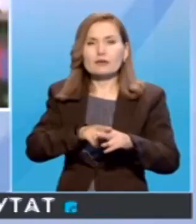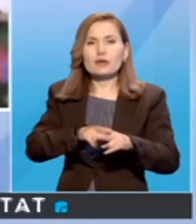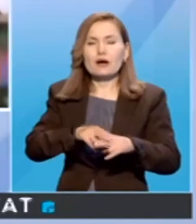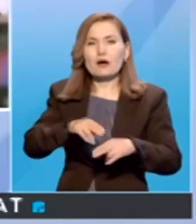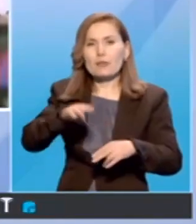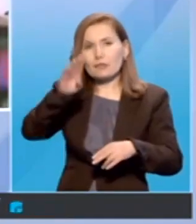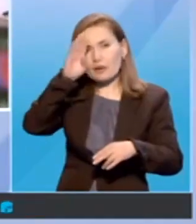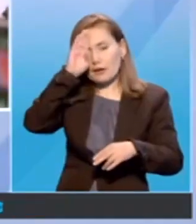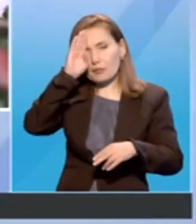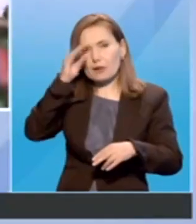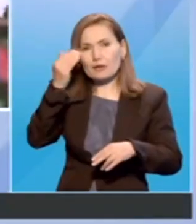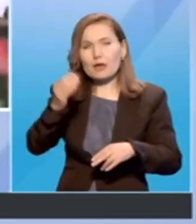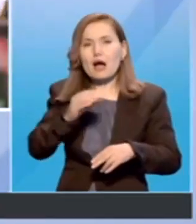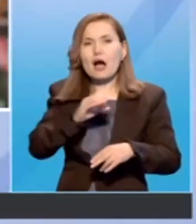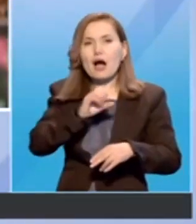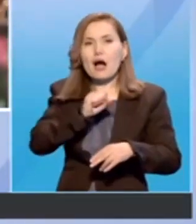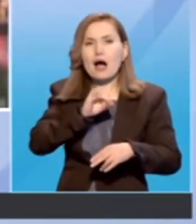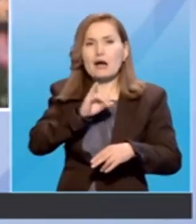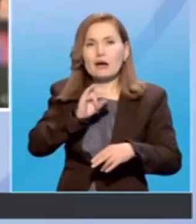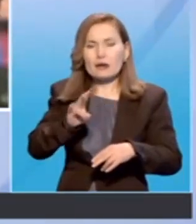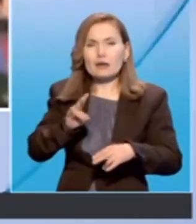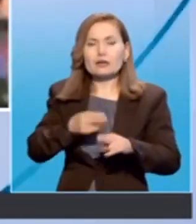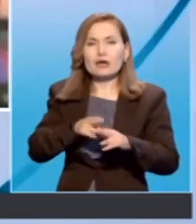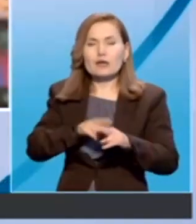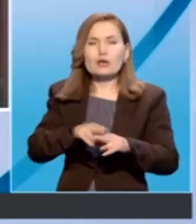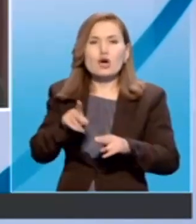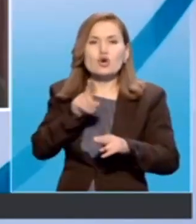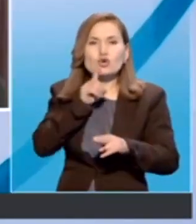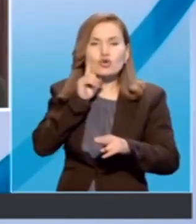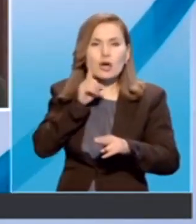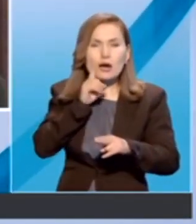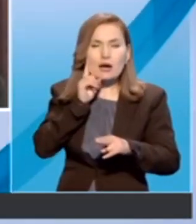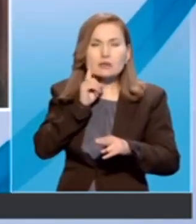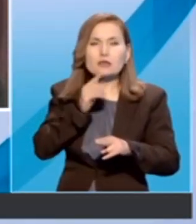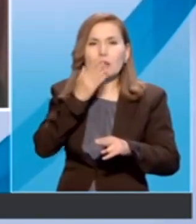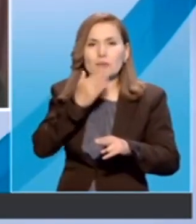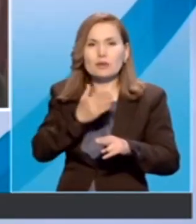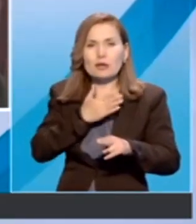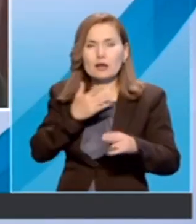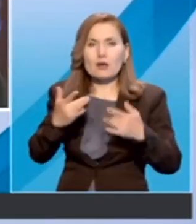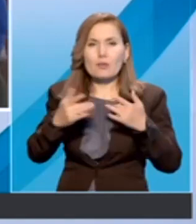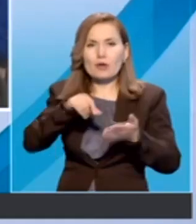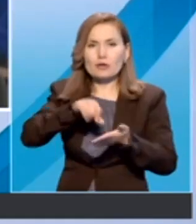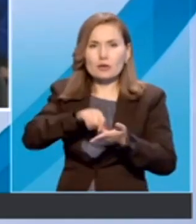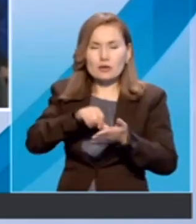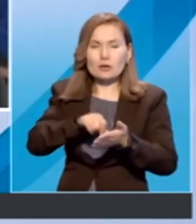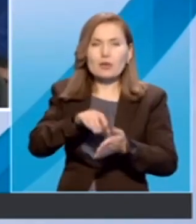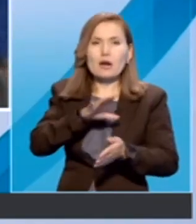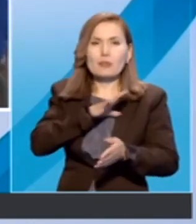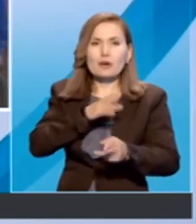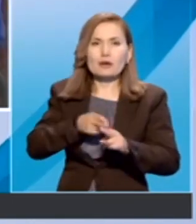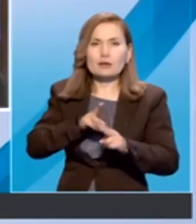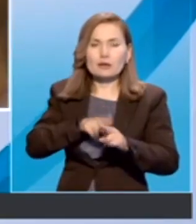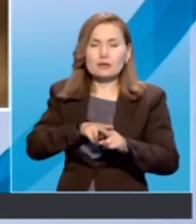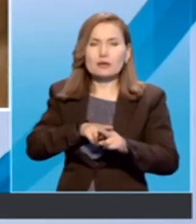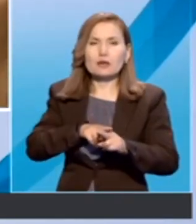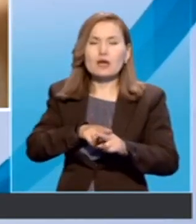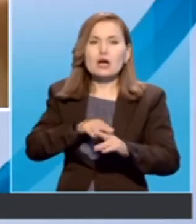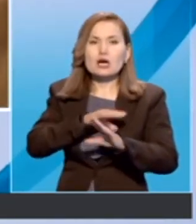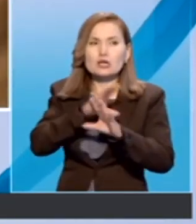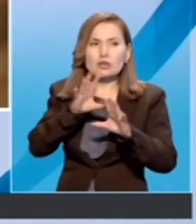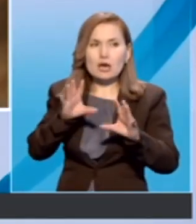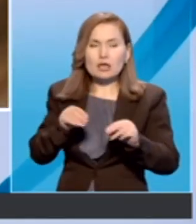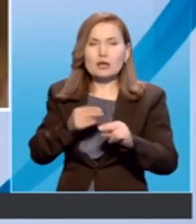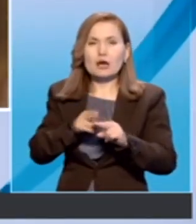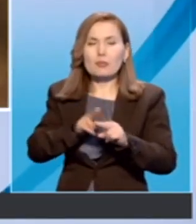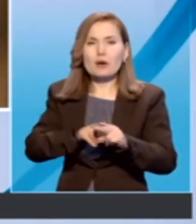Aykın, Raym, sonday jas öspürimderdiñ süyip tıñdaytın jas änşi Sadraddin de öner körsetet. Jalpı